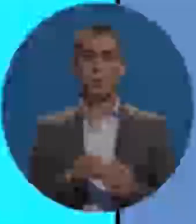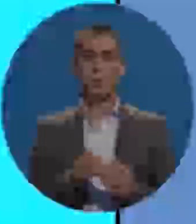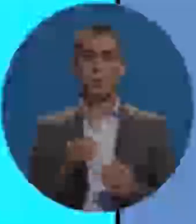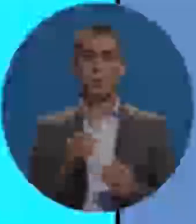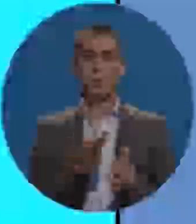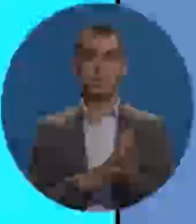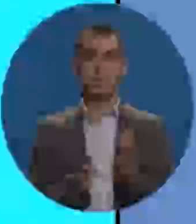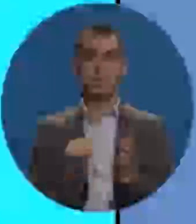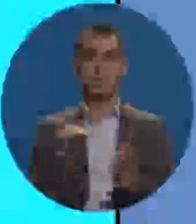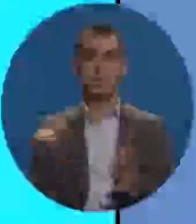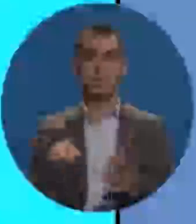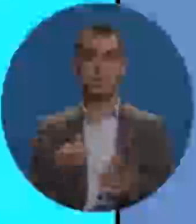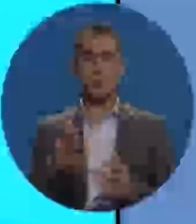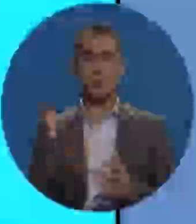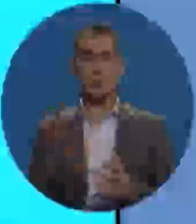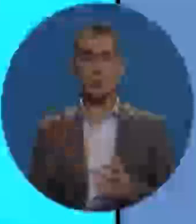408 000, төртіншіміз